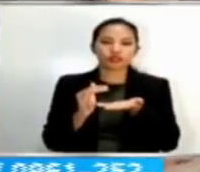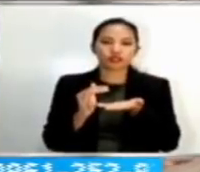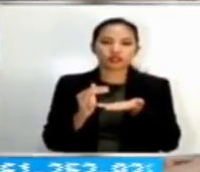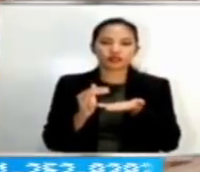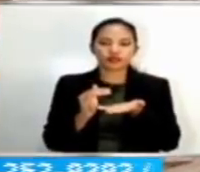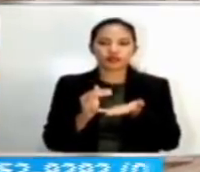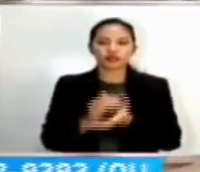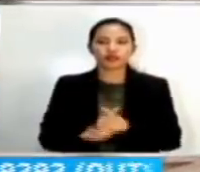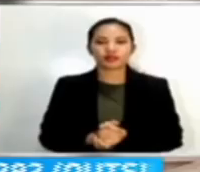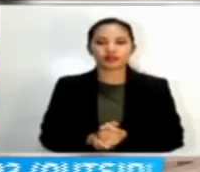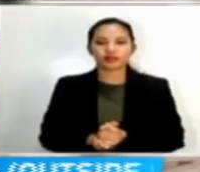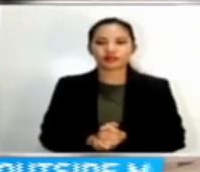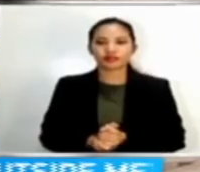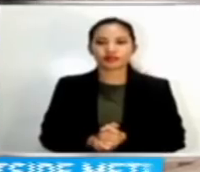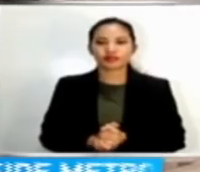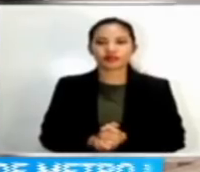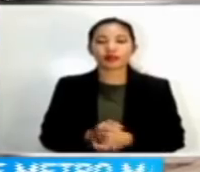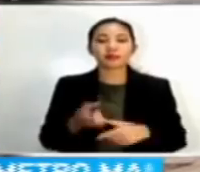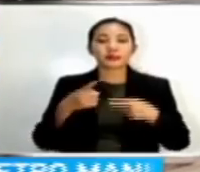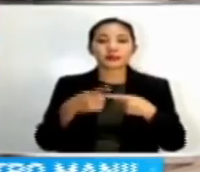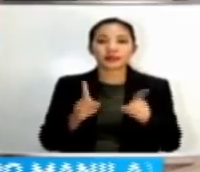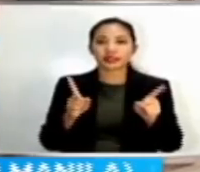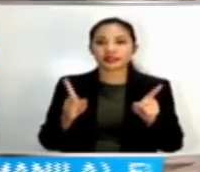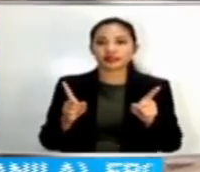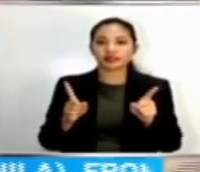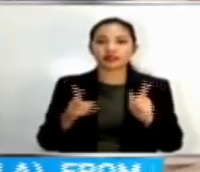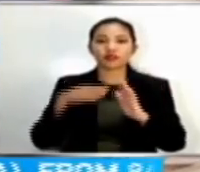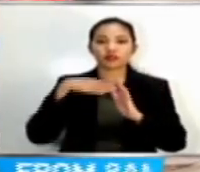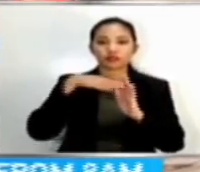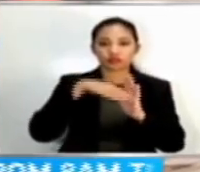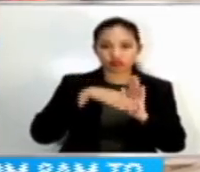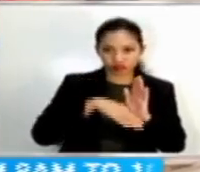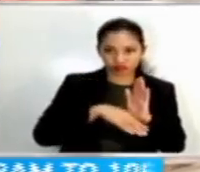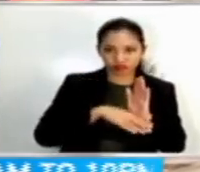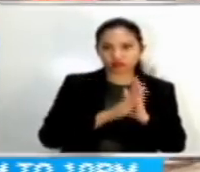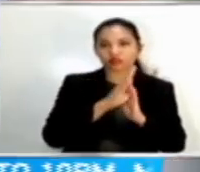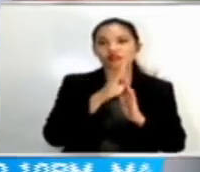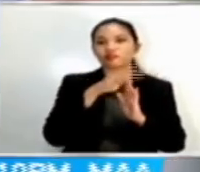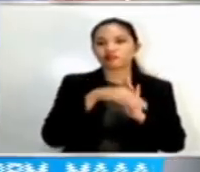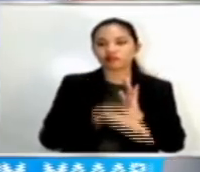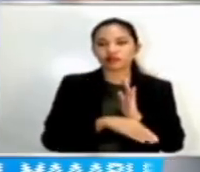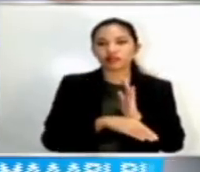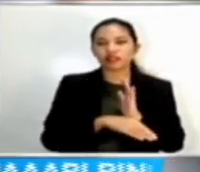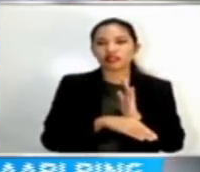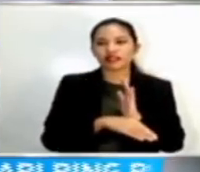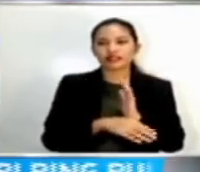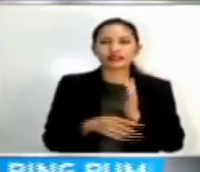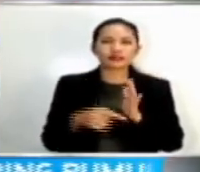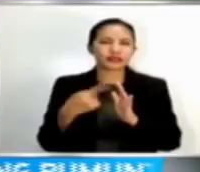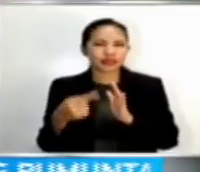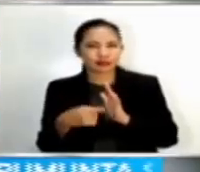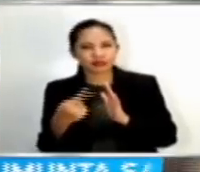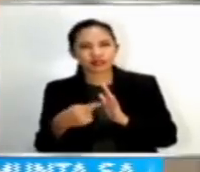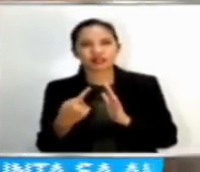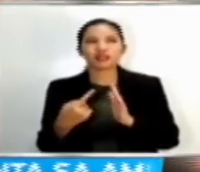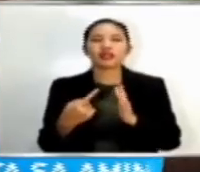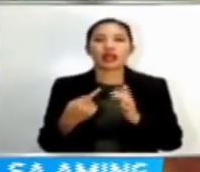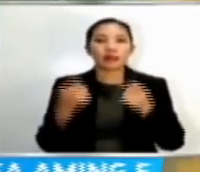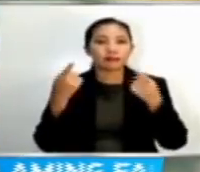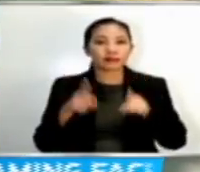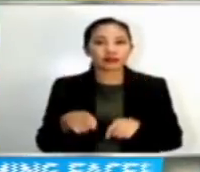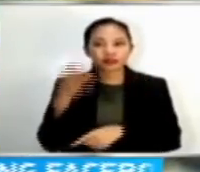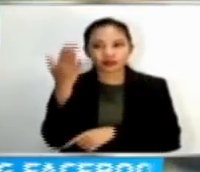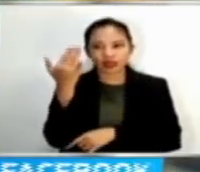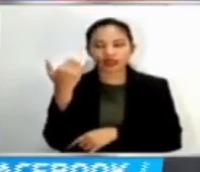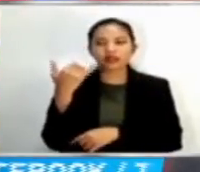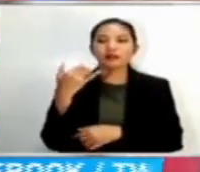mag-ease ng mga restrictions. Pero yung fluctuations na ganyan medyo minsan kasi yun nga, may mga umuwi na tao galing sa